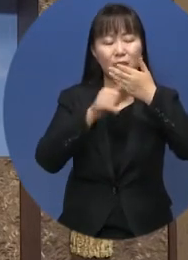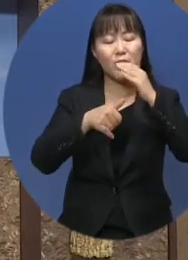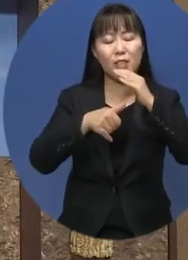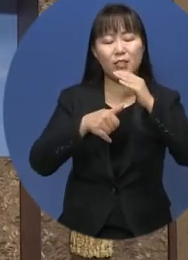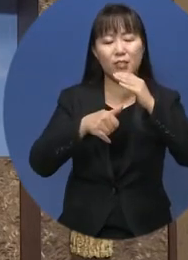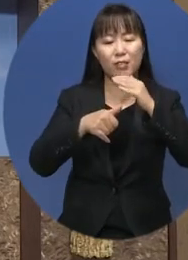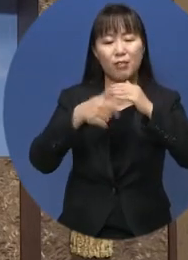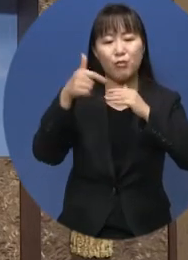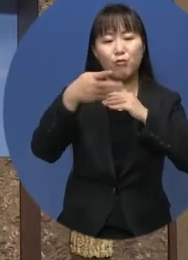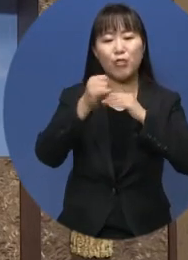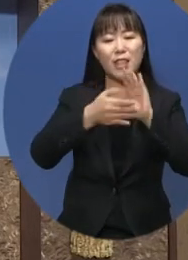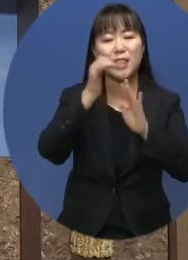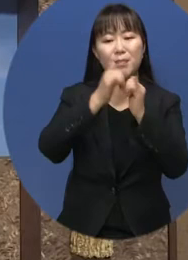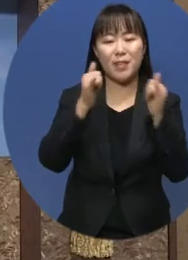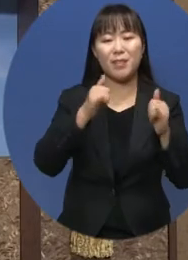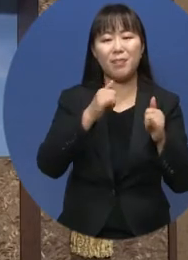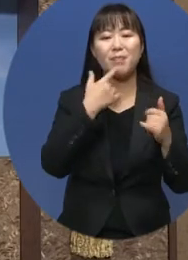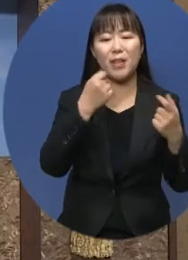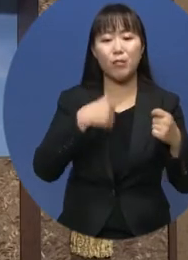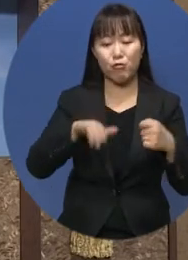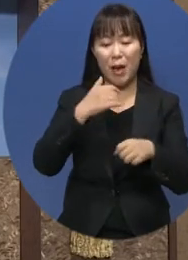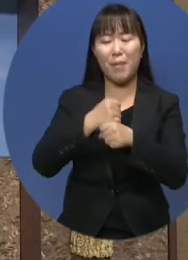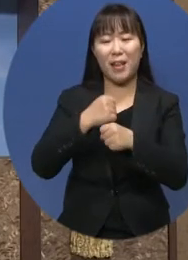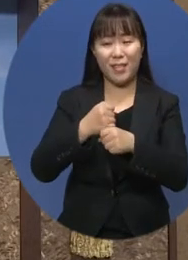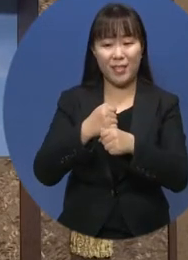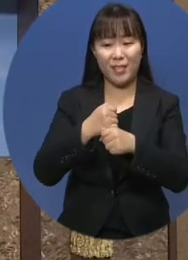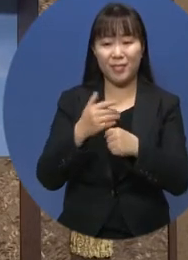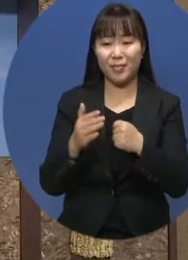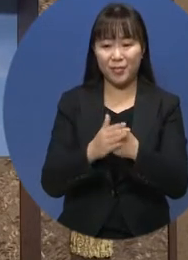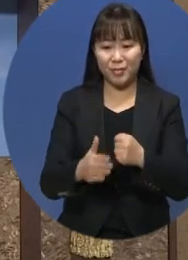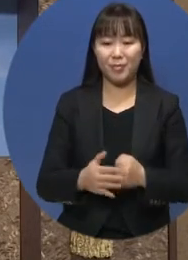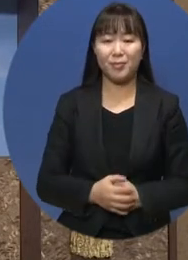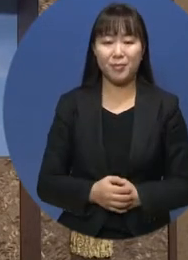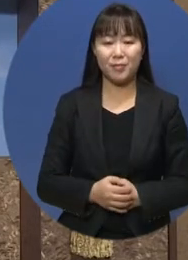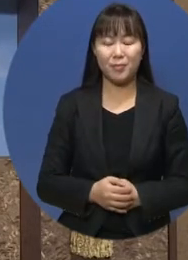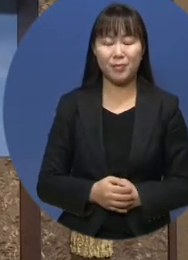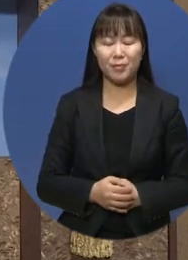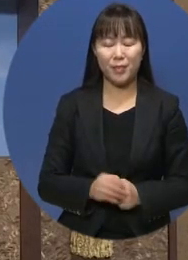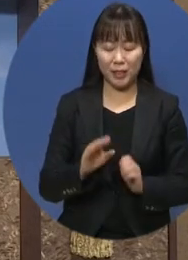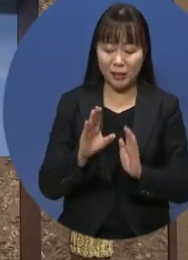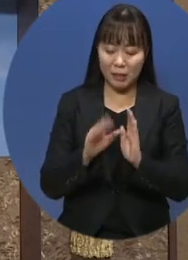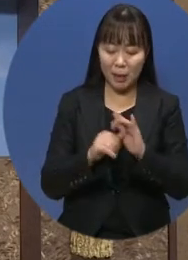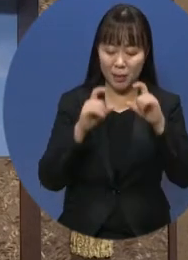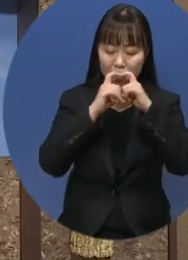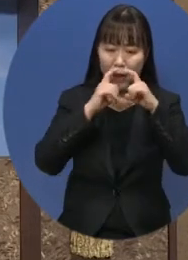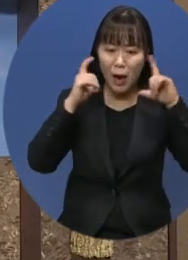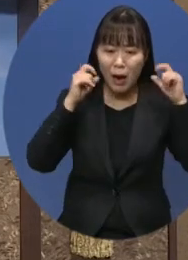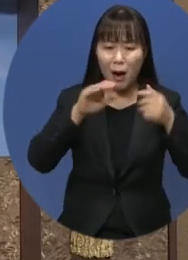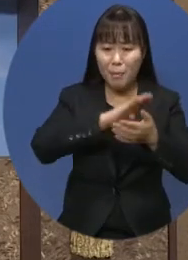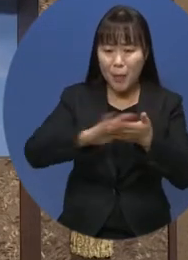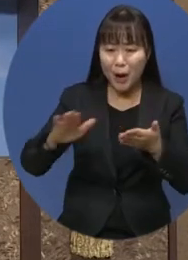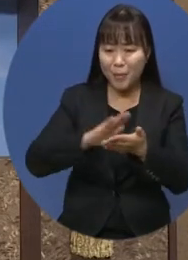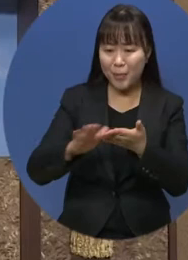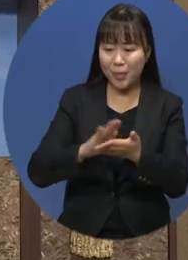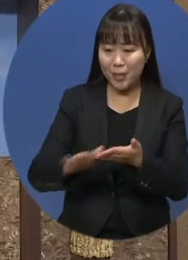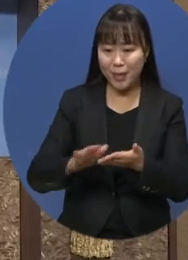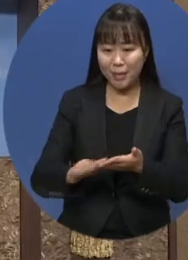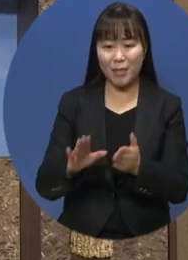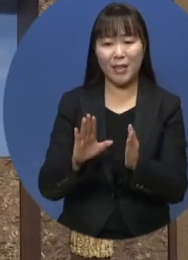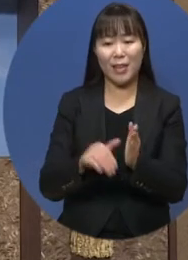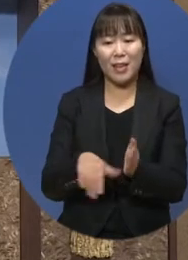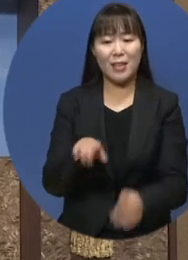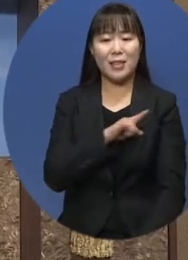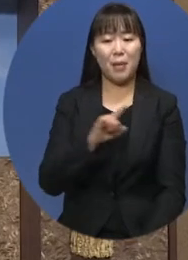그리심 맞아 게 보여요 우리가 만든 거니까 그래서 어이 그 당시 그 마스크 품기 형상일 때